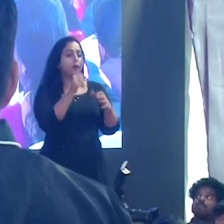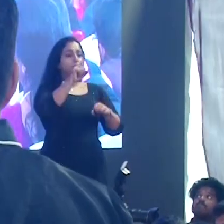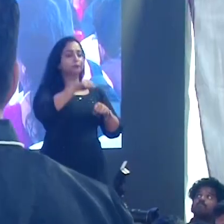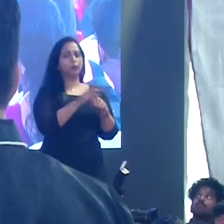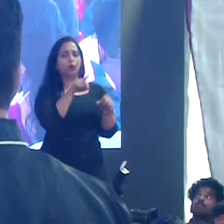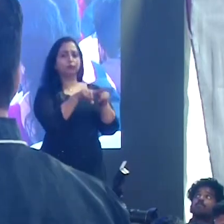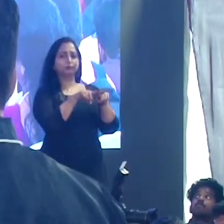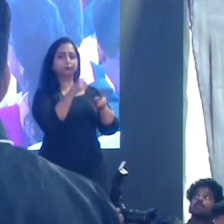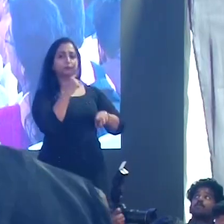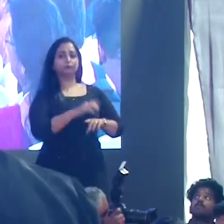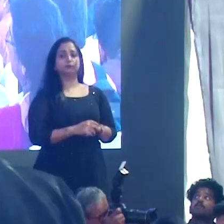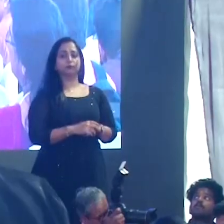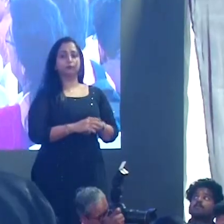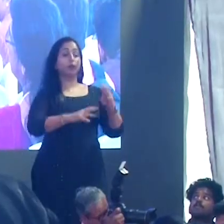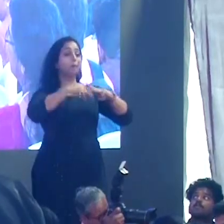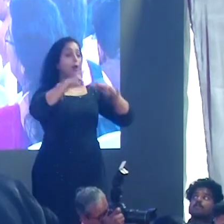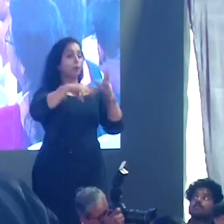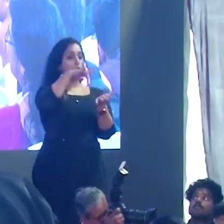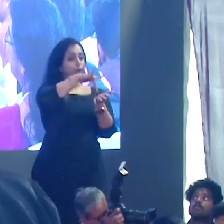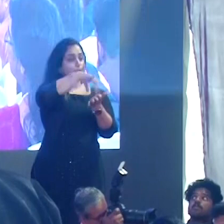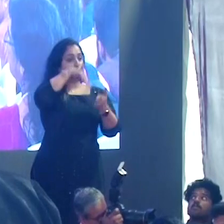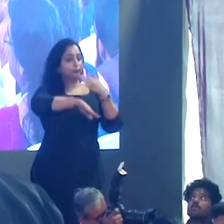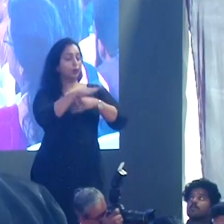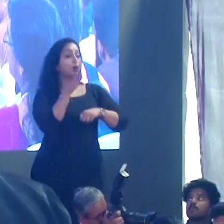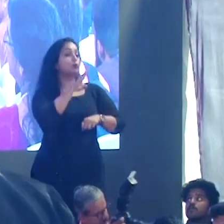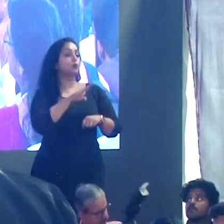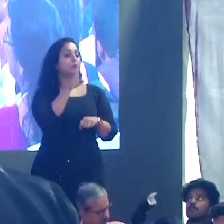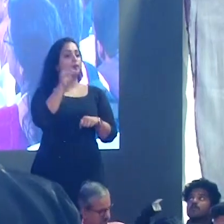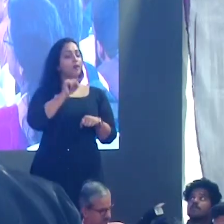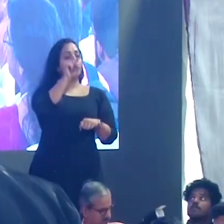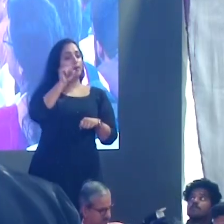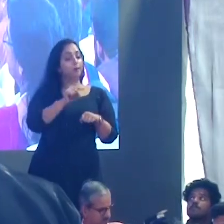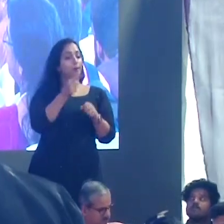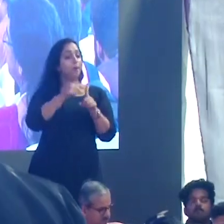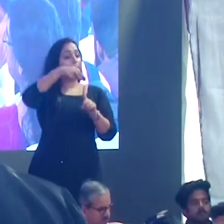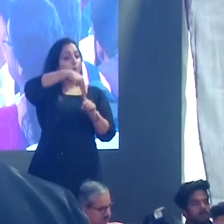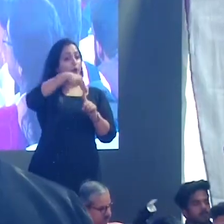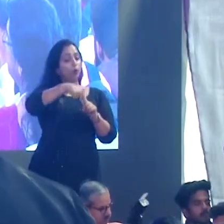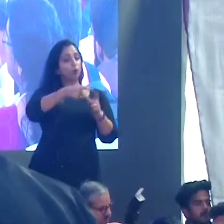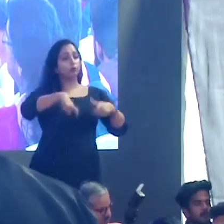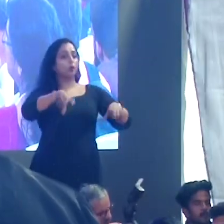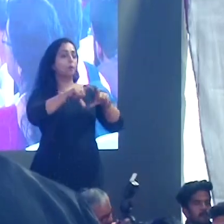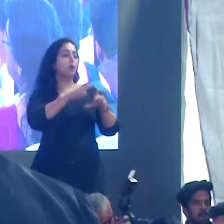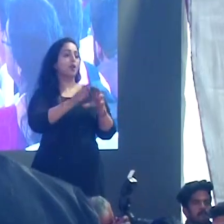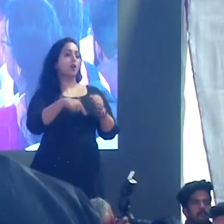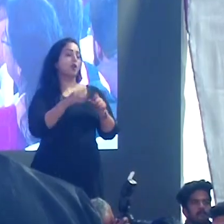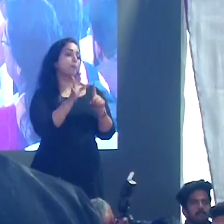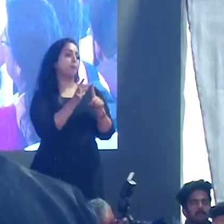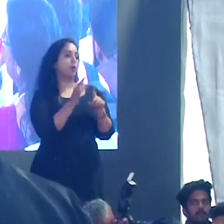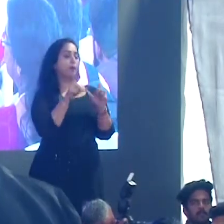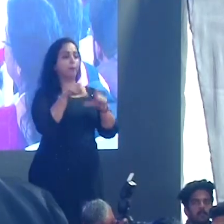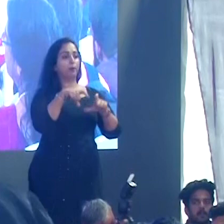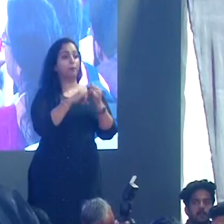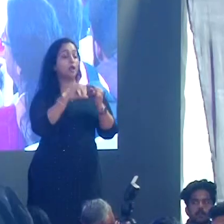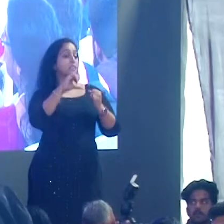ഒരു എക്സാമ്പിൾ ഉള്ളത് മലപ്പുറം ജില്ലയിൽ 99% പെട്രോൾ പമ്പുകൾ നടത്തുന്നത് ബിനാമി ആളുകളാണ്. SC ആയിട്ടുള്ള ആളുകൾ